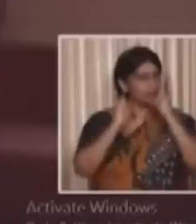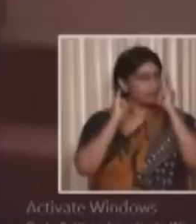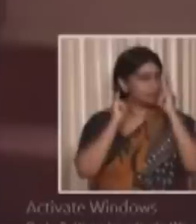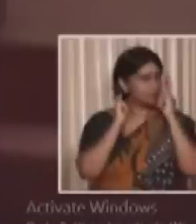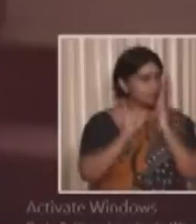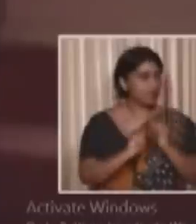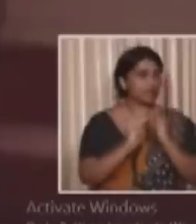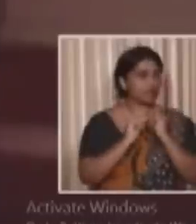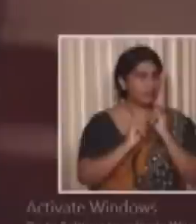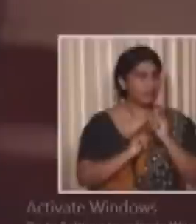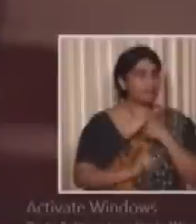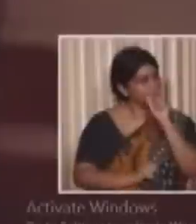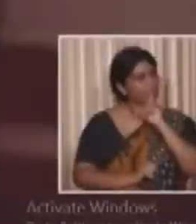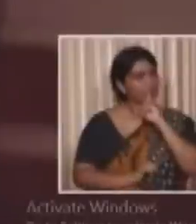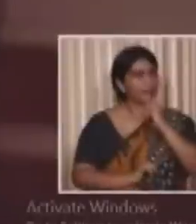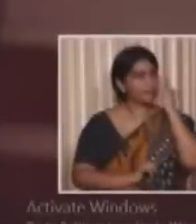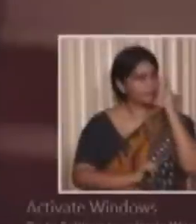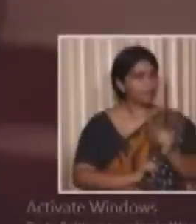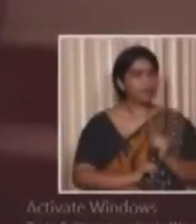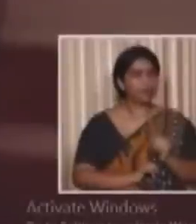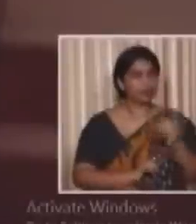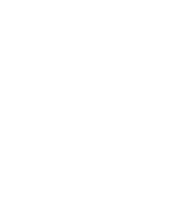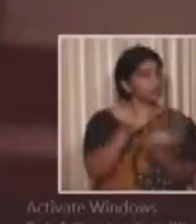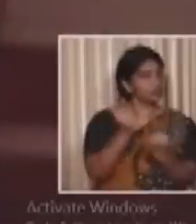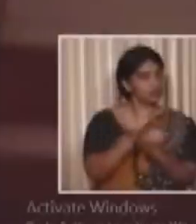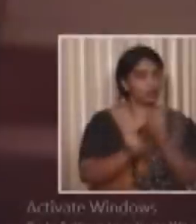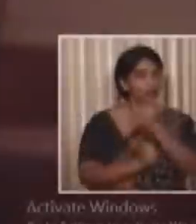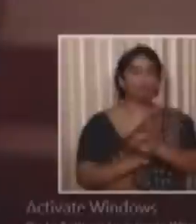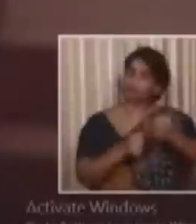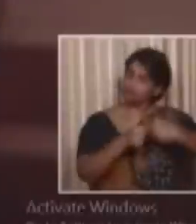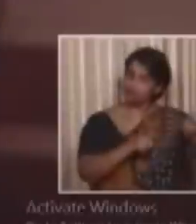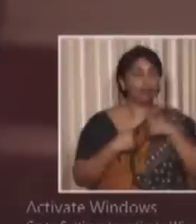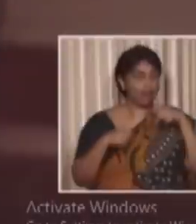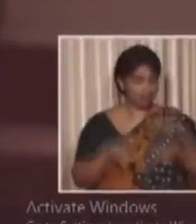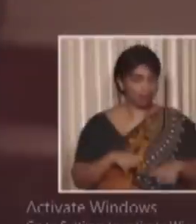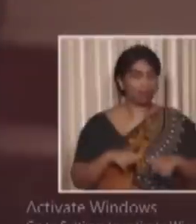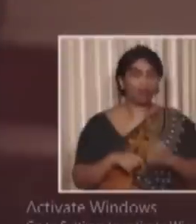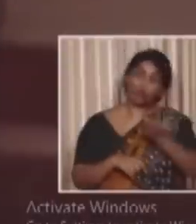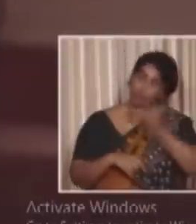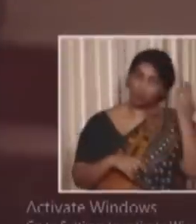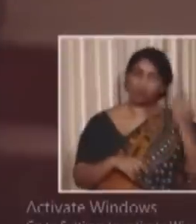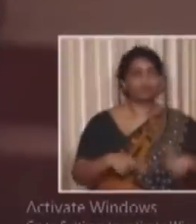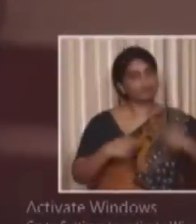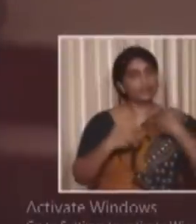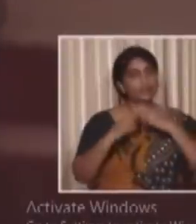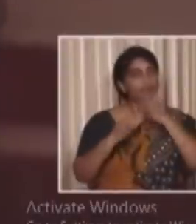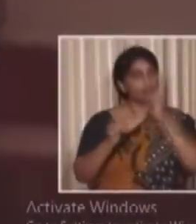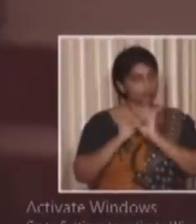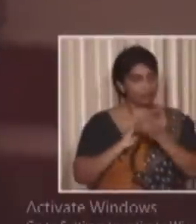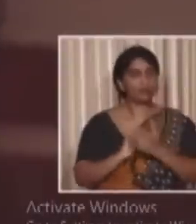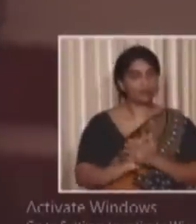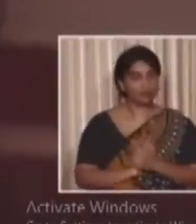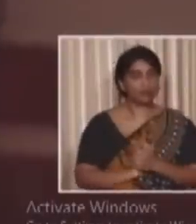කියලා කාලකන්ණි මගේ වචනින්ම කියනවා නම් ඔබතුමාලා සහයෝගය දුන්නා නම් ඒකට ඔබතුමාලත් කාලකන්ණි පුළුවන් නම් මගේ දෙක තුනයි කියනවා